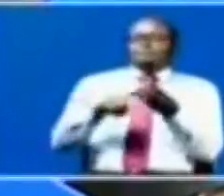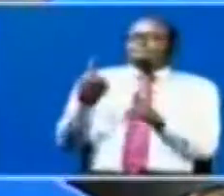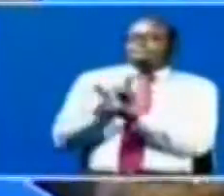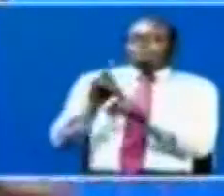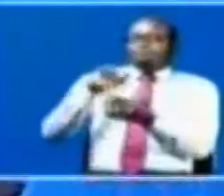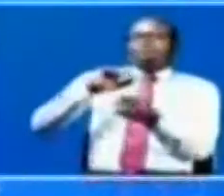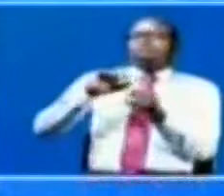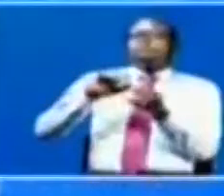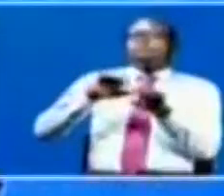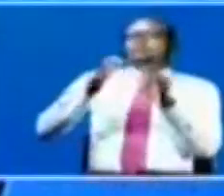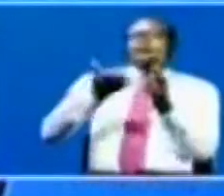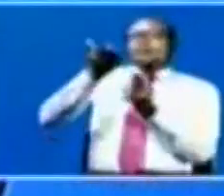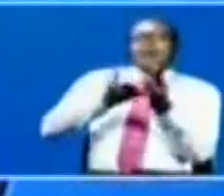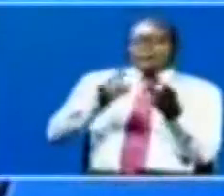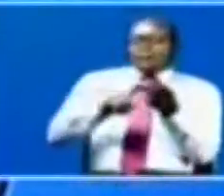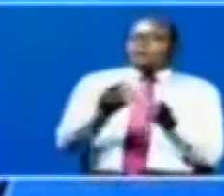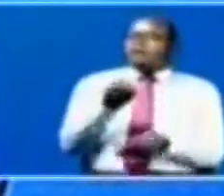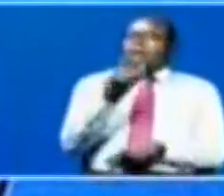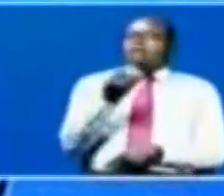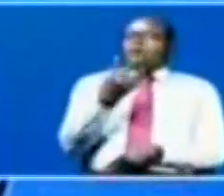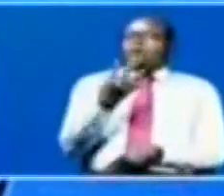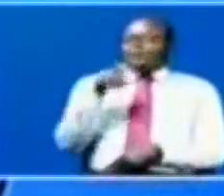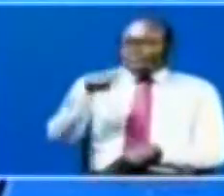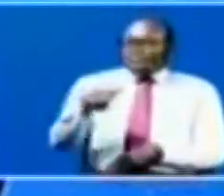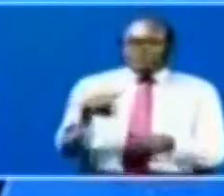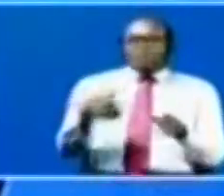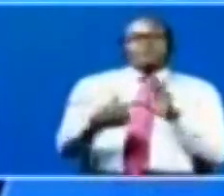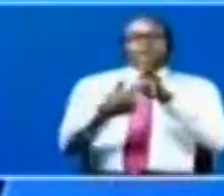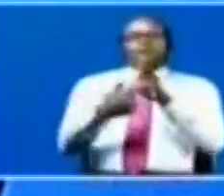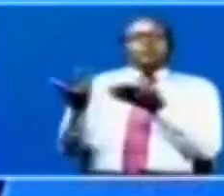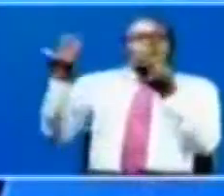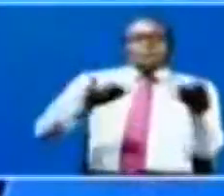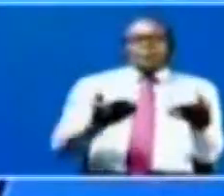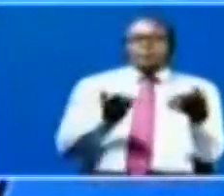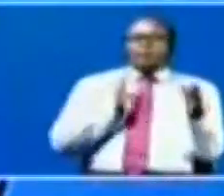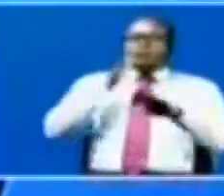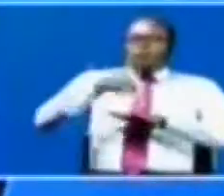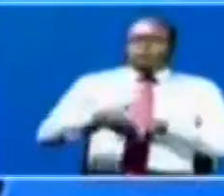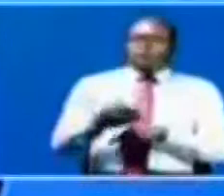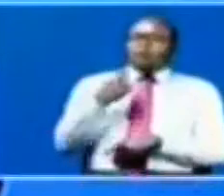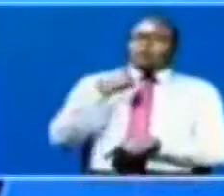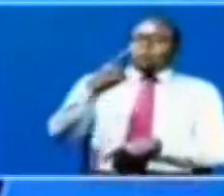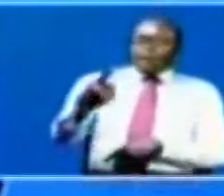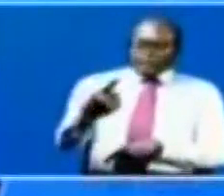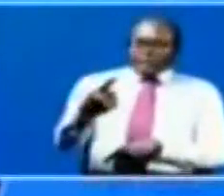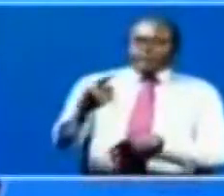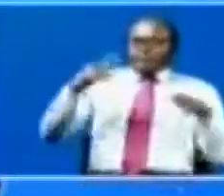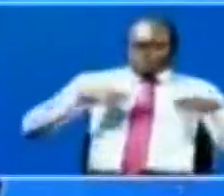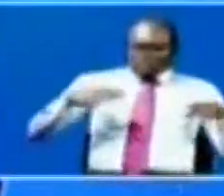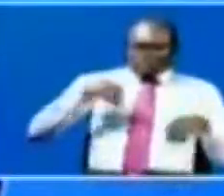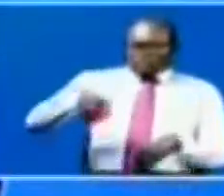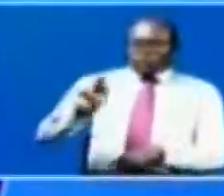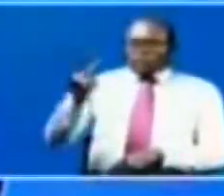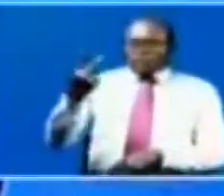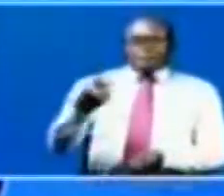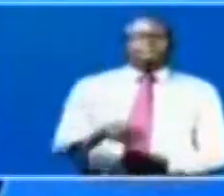ukipenda avocado na hata maua. Maonyesho hayo yamewaleta pamoja wafanyabiashara zaidi ya 100 kutoka hapa nchini Kenya,